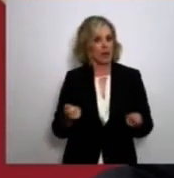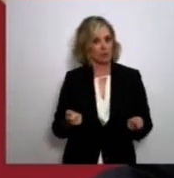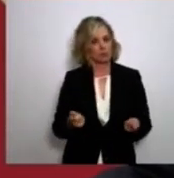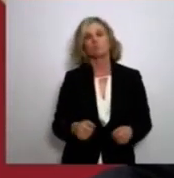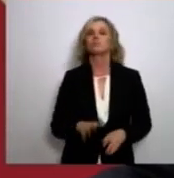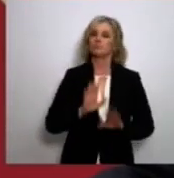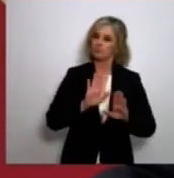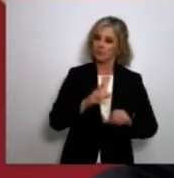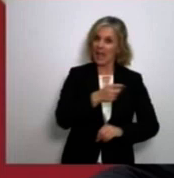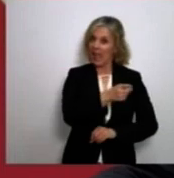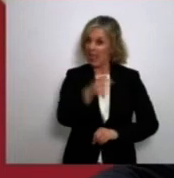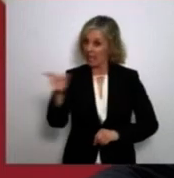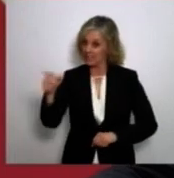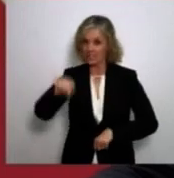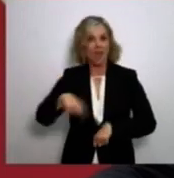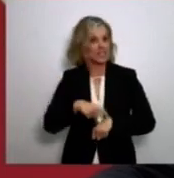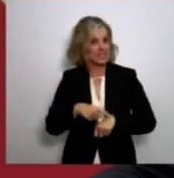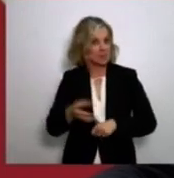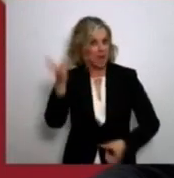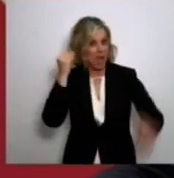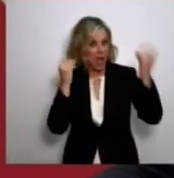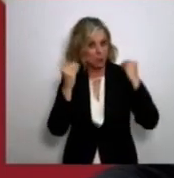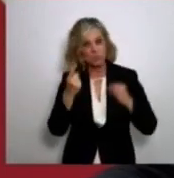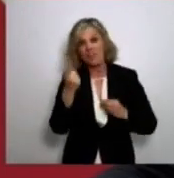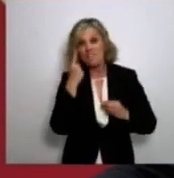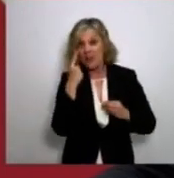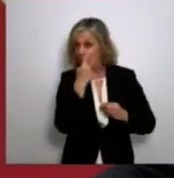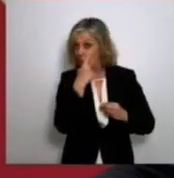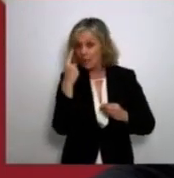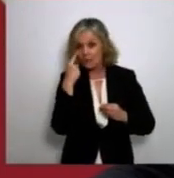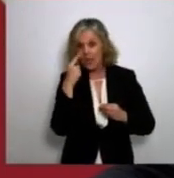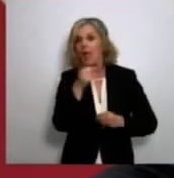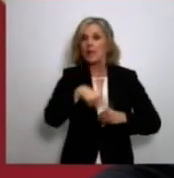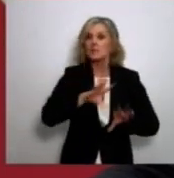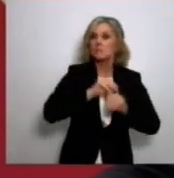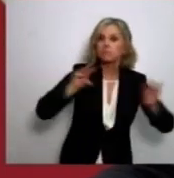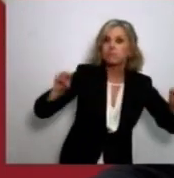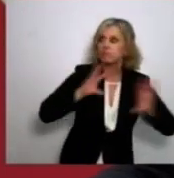είναι εσείς που μας ακούτε να κάνετε τον κόσμο να μας γνωρίσει.